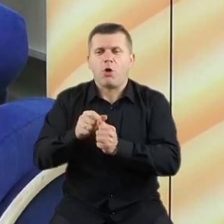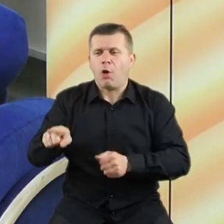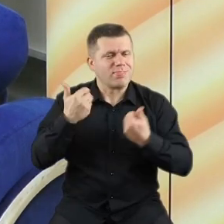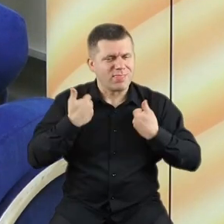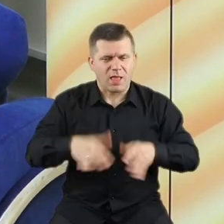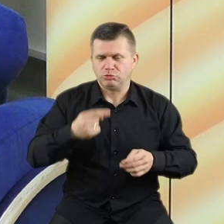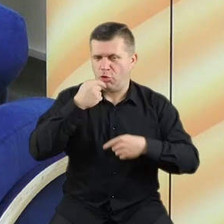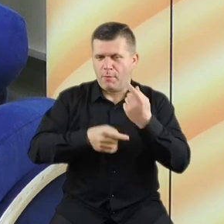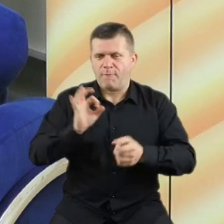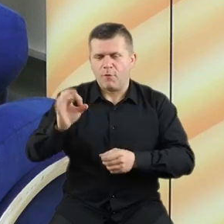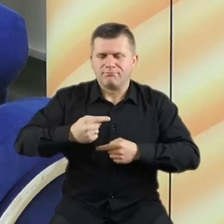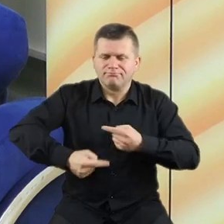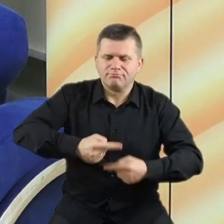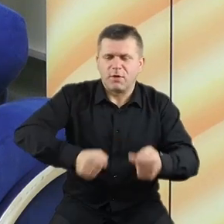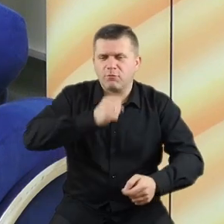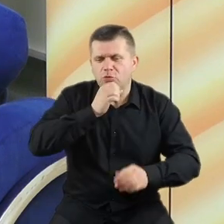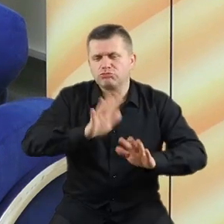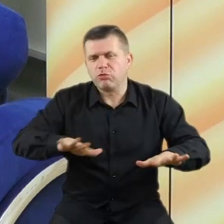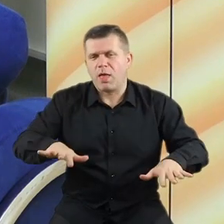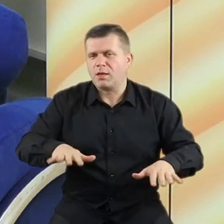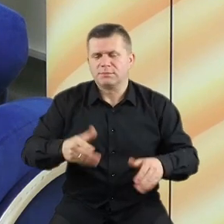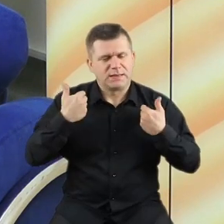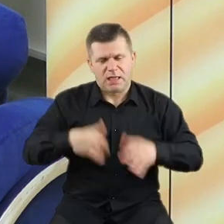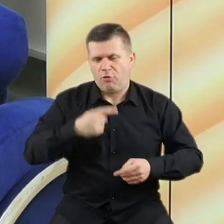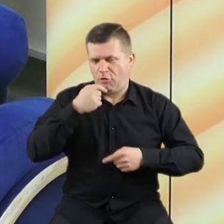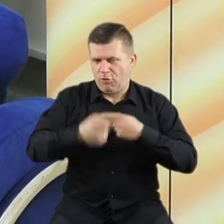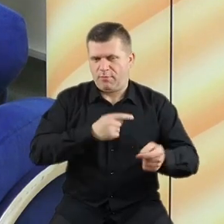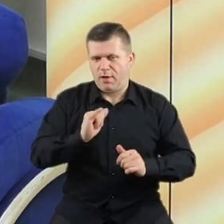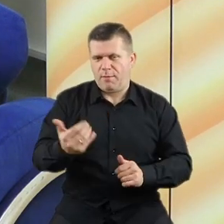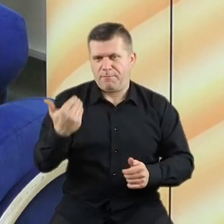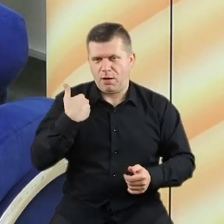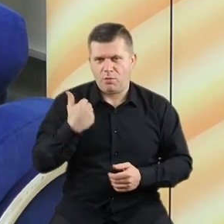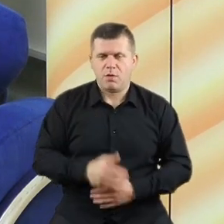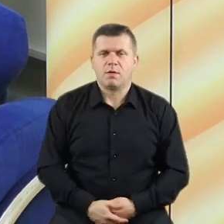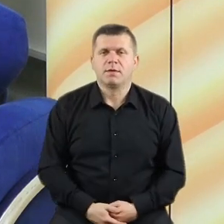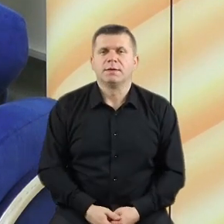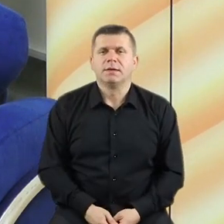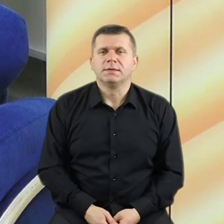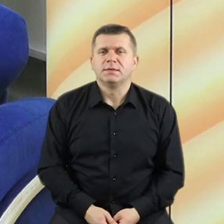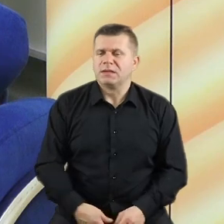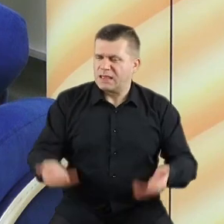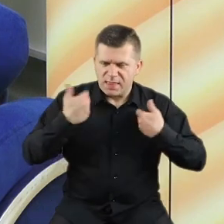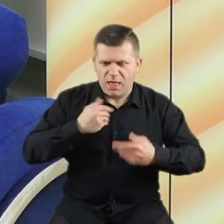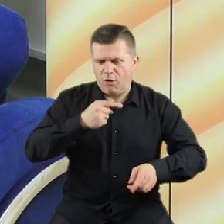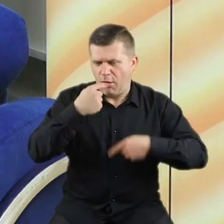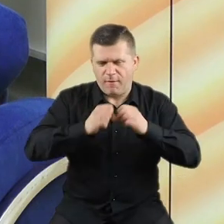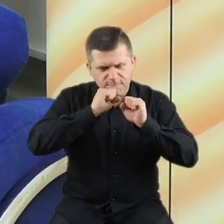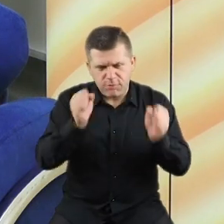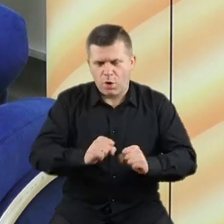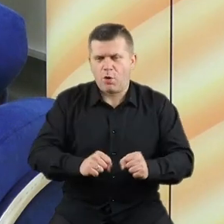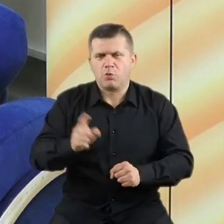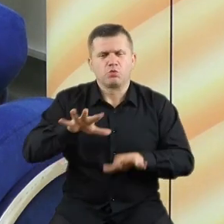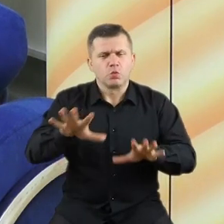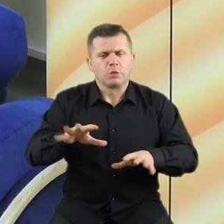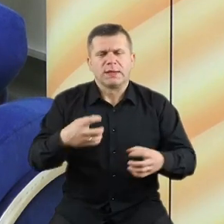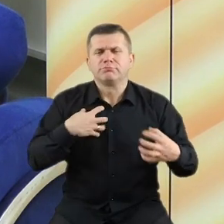to oni w ogóle nie chcieli opowiadać swoim wnukom, swoim dzieciom, które już się urodziły na tych nowych terenach. Nie chcieli w ogóle opowiadać o